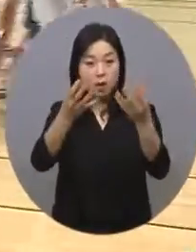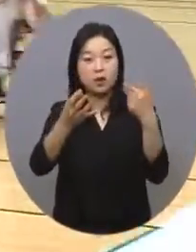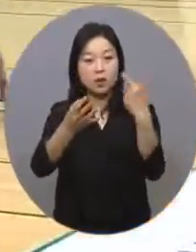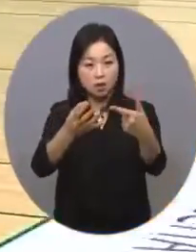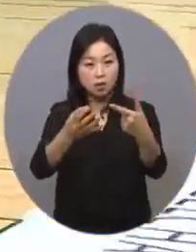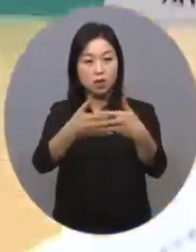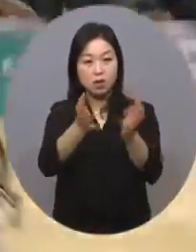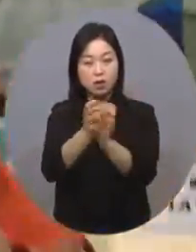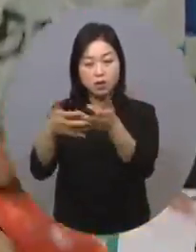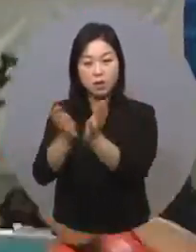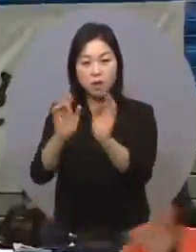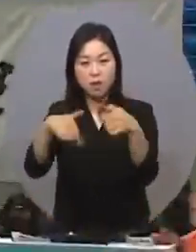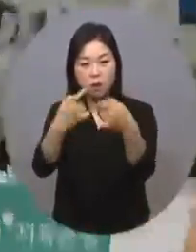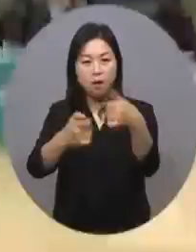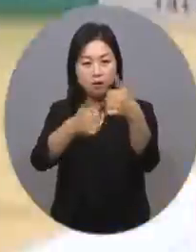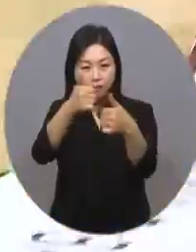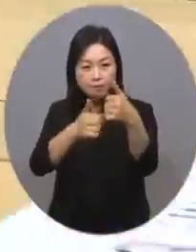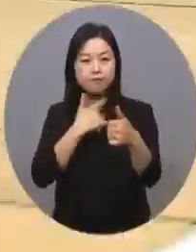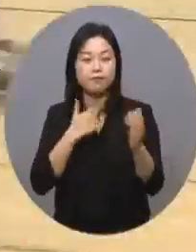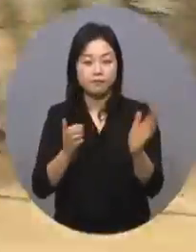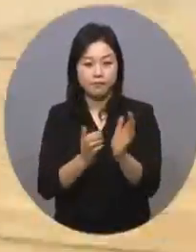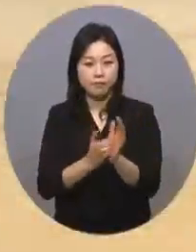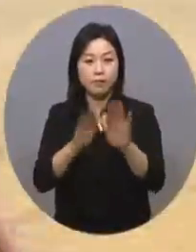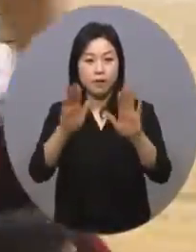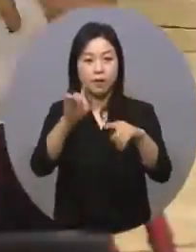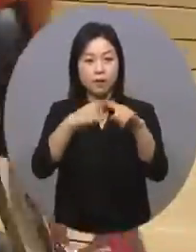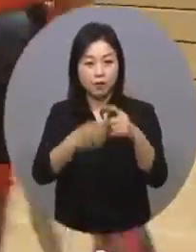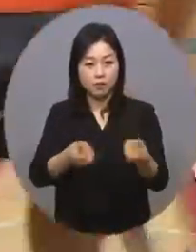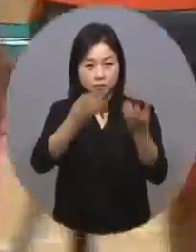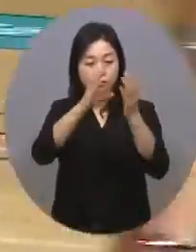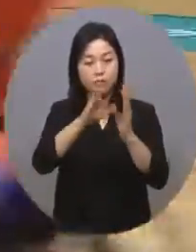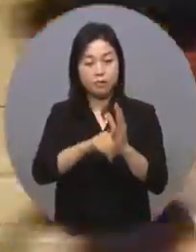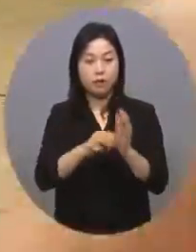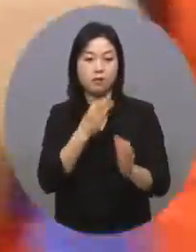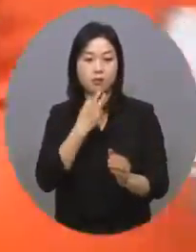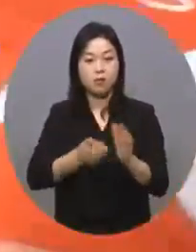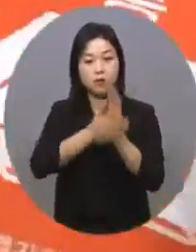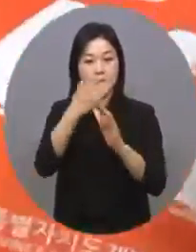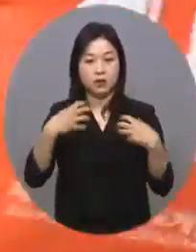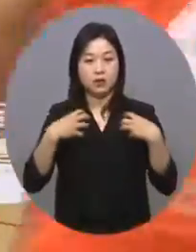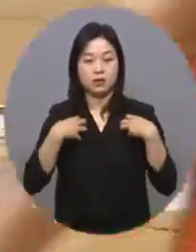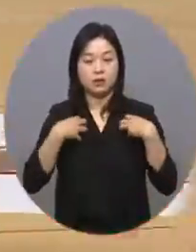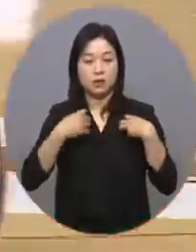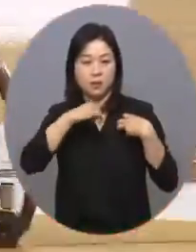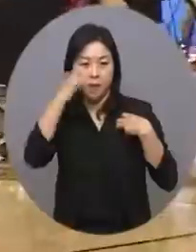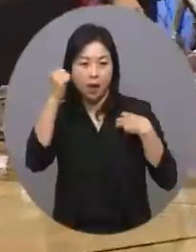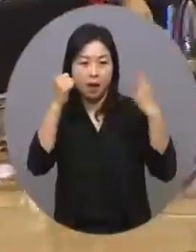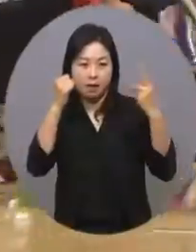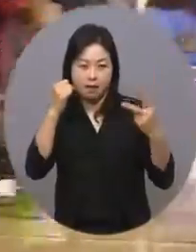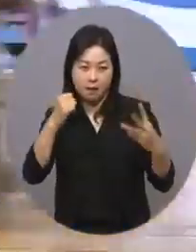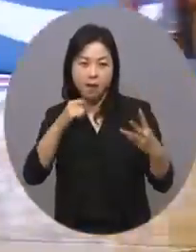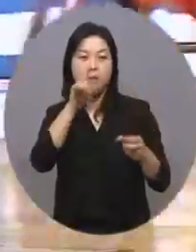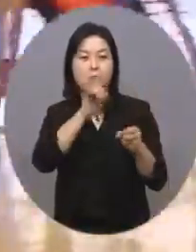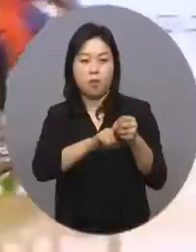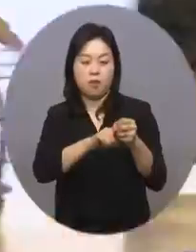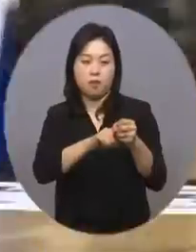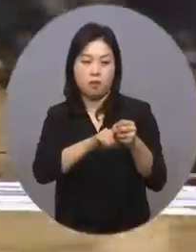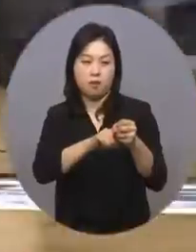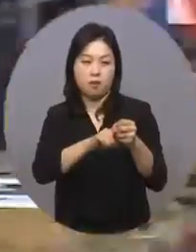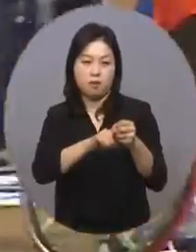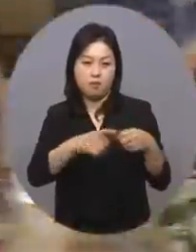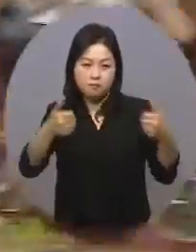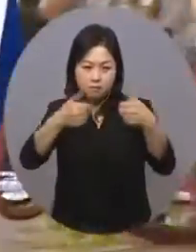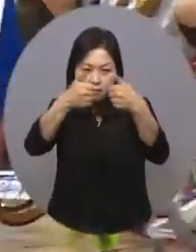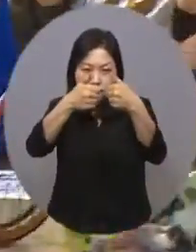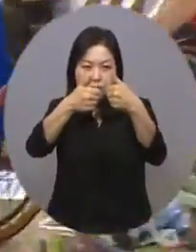경기에 나섰습니다. 이번 대회에서 서울시청은 리그 3연패를 목표로 달려왔습니다. 그 결과 정규리그